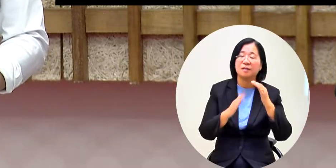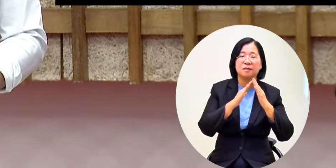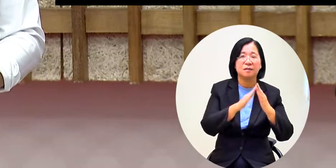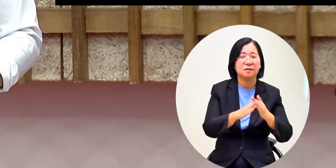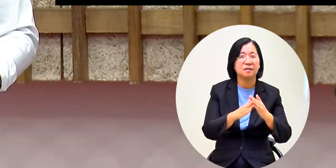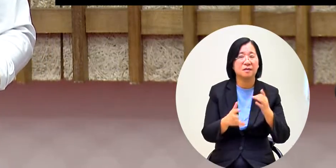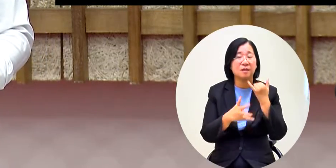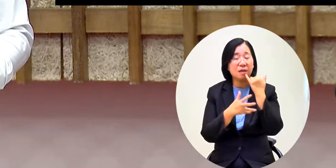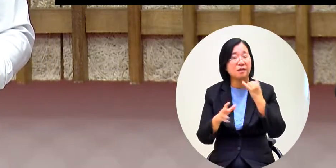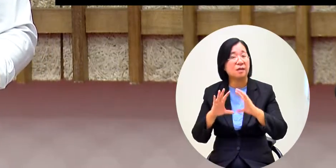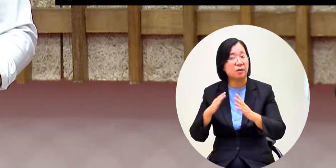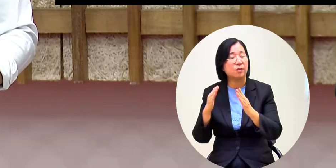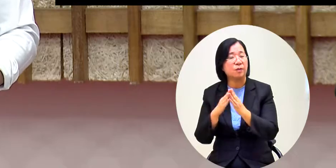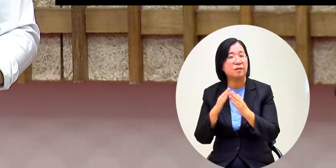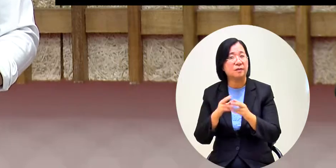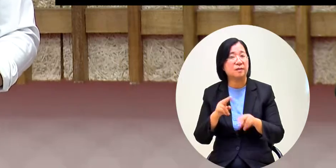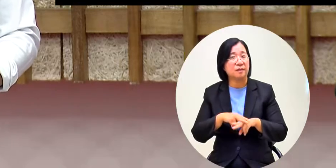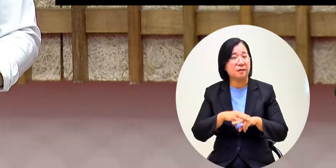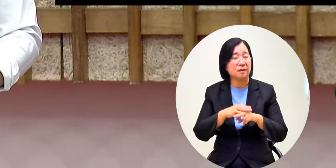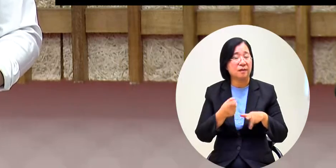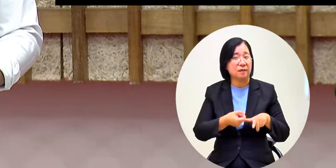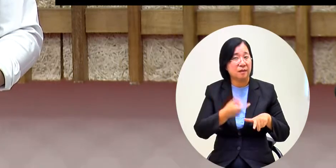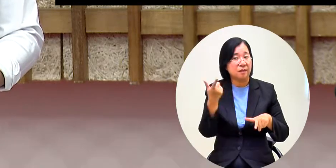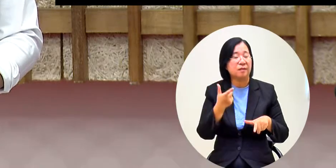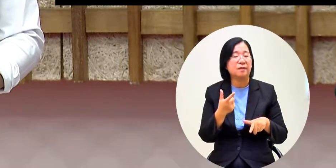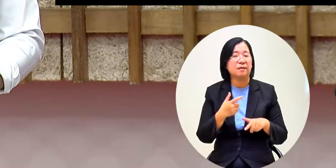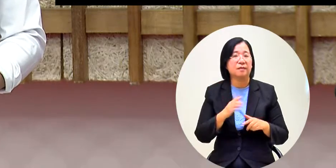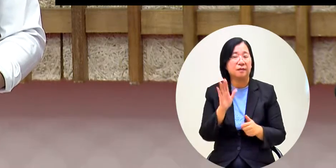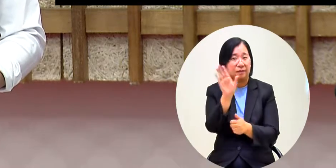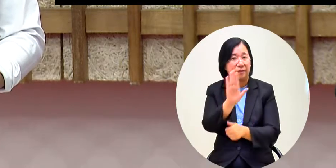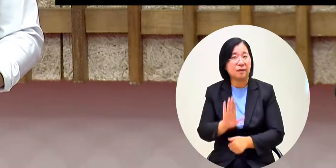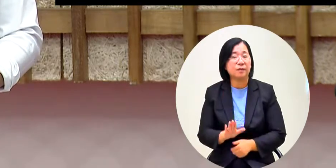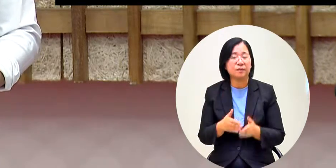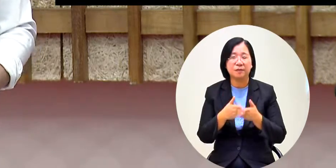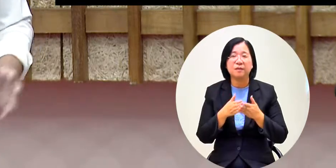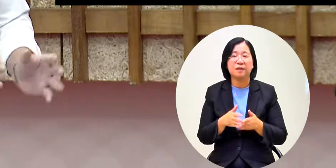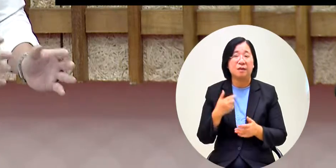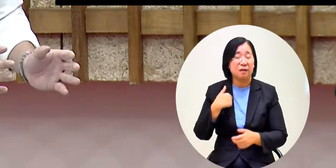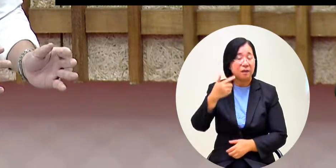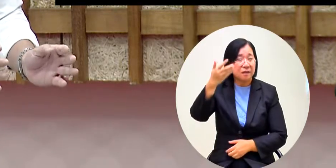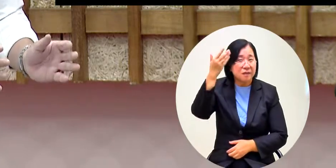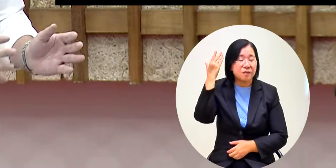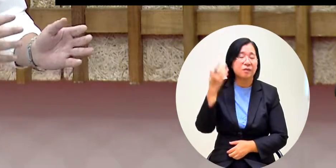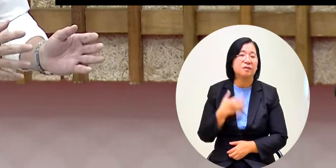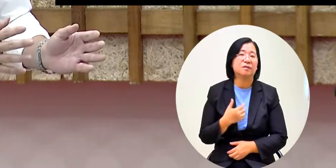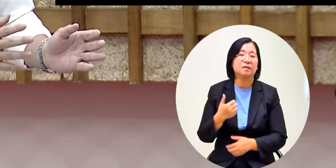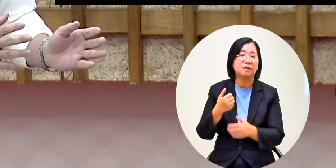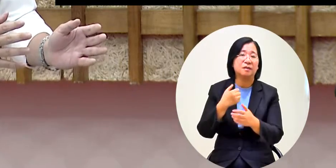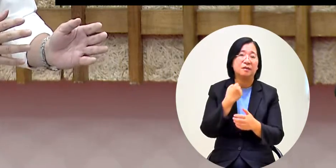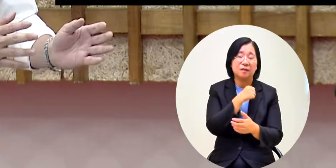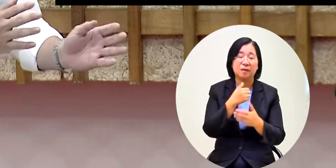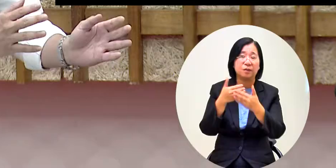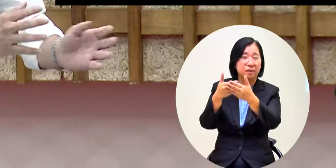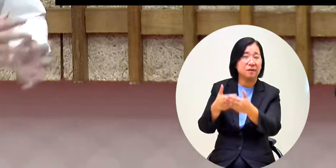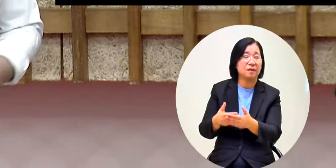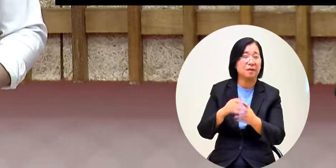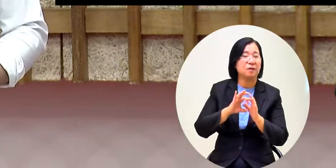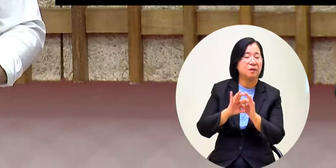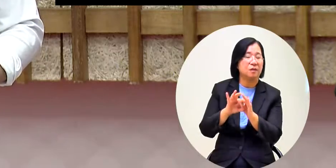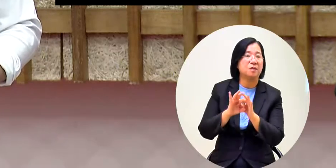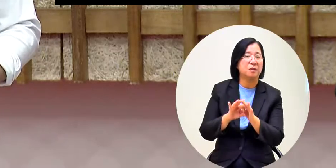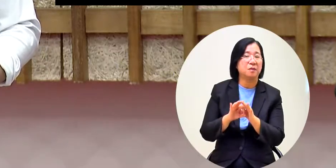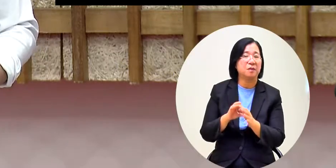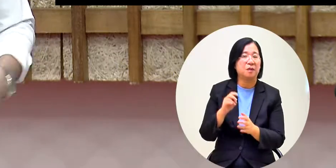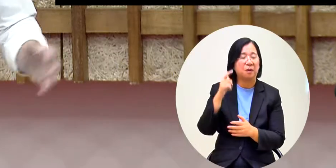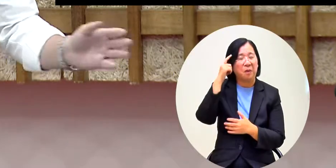家应该有了开放的态度。尤其过去可能两岸关系稍微没有那么敏感的时